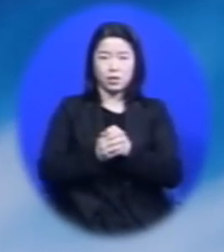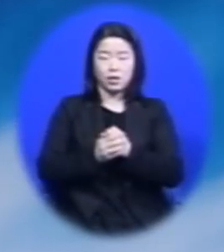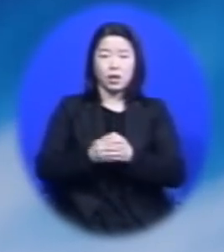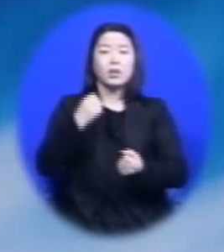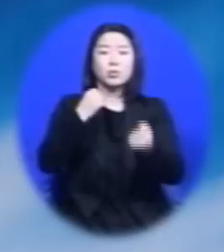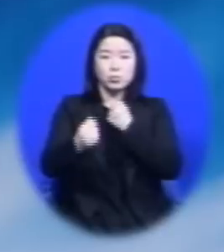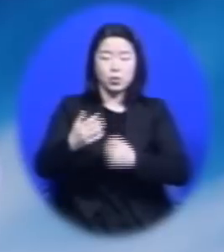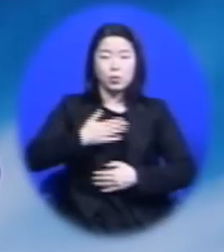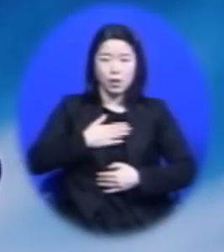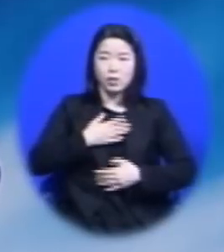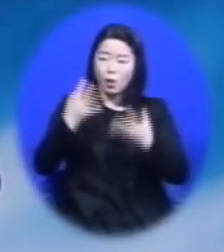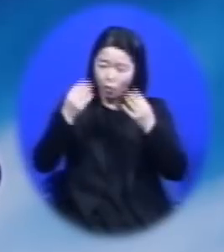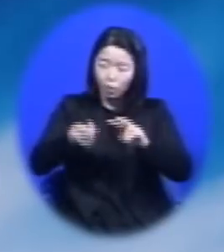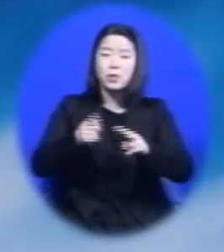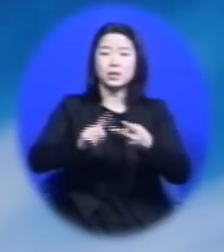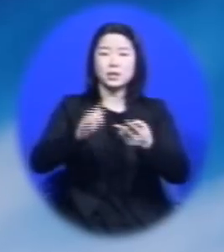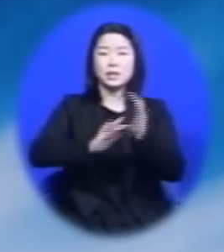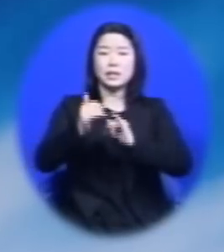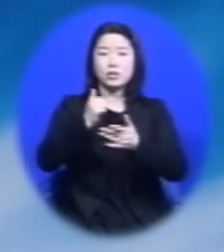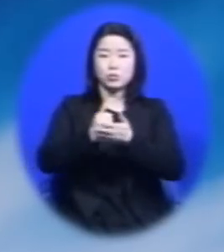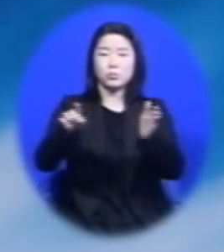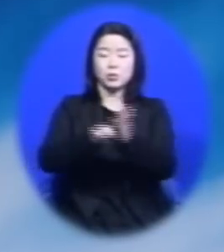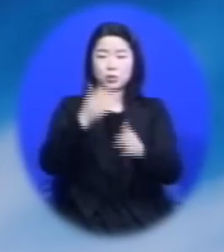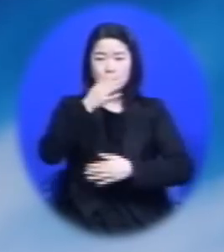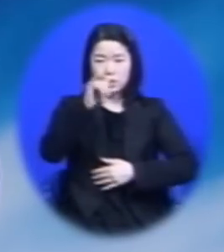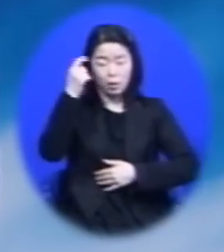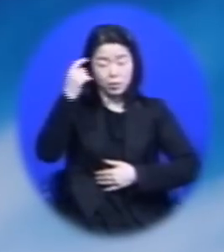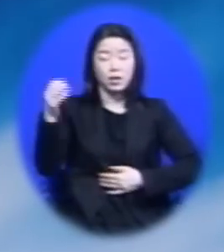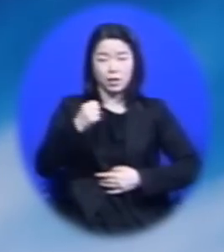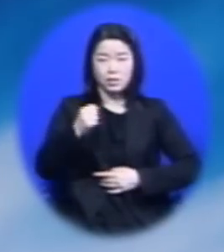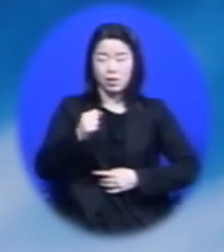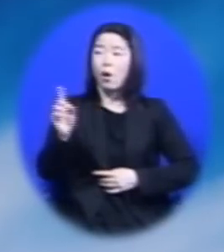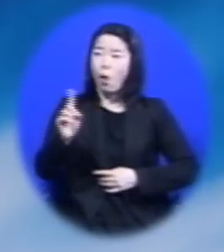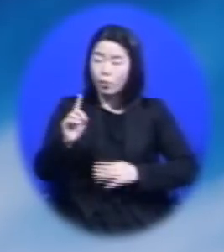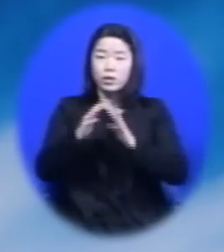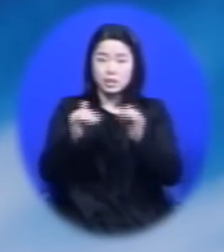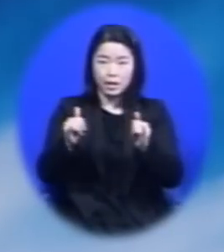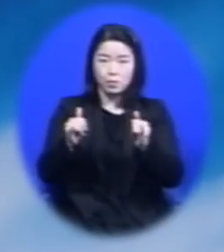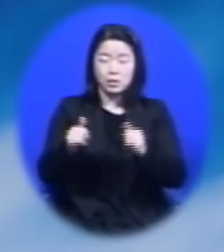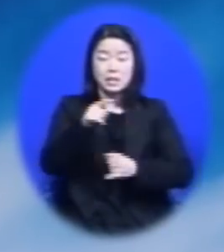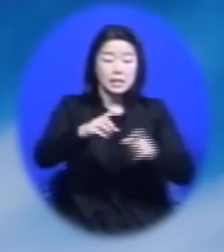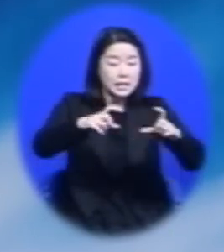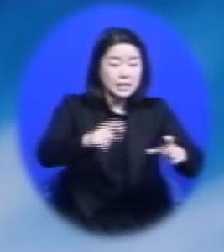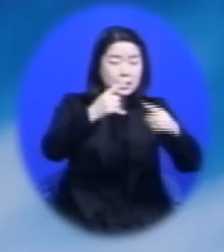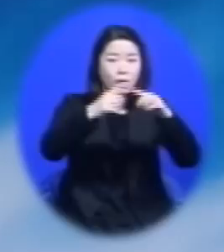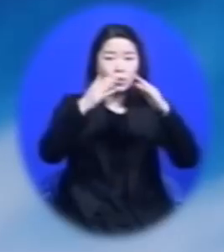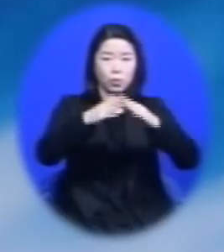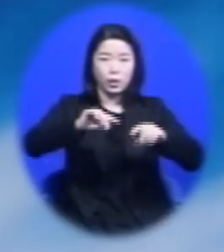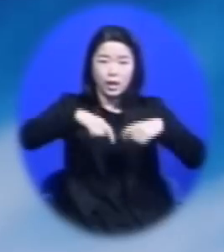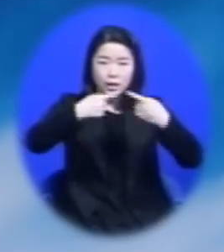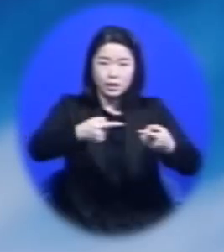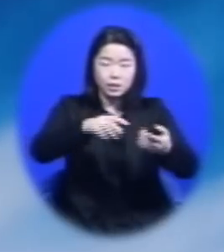자기는 얼마든지 예수를 믿을 수 있다고 생각하는 거예요 어떤 분들은 이런 지역 교회에 등록을